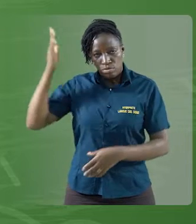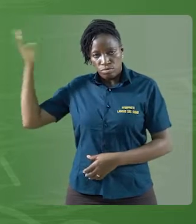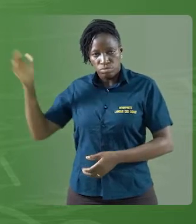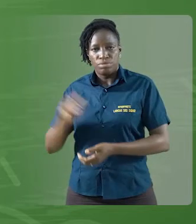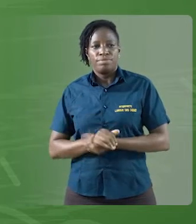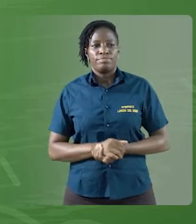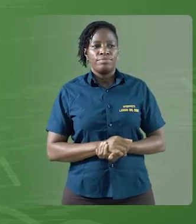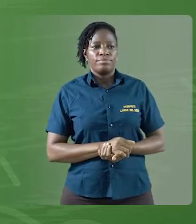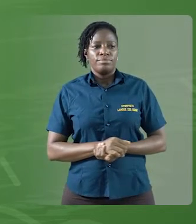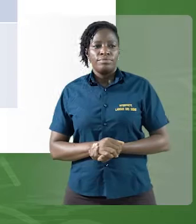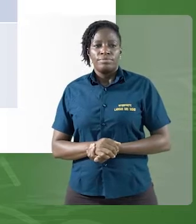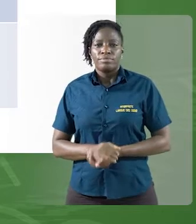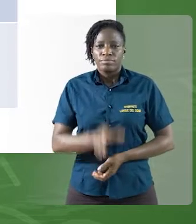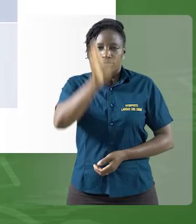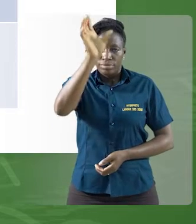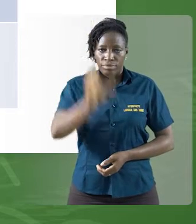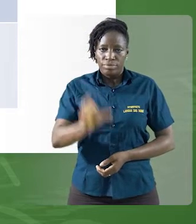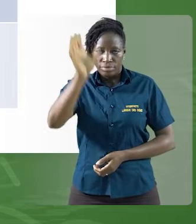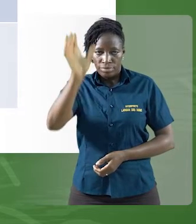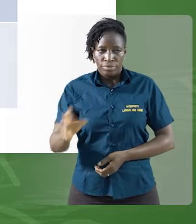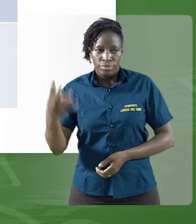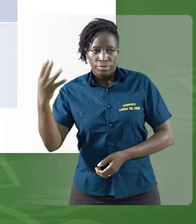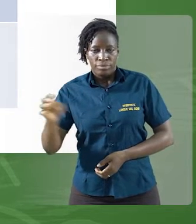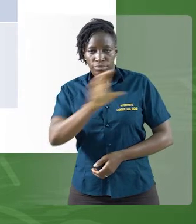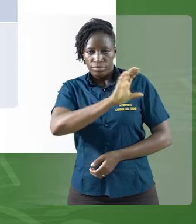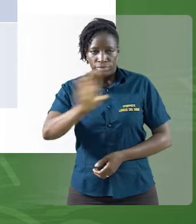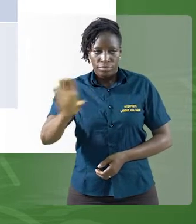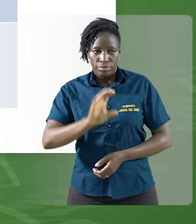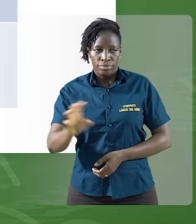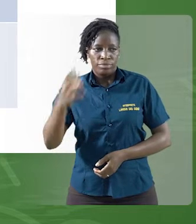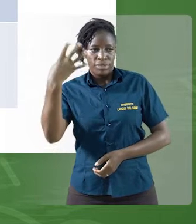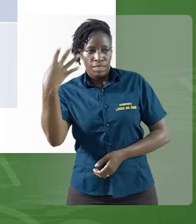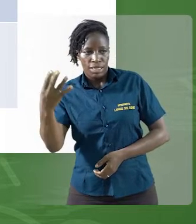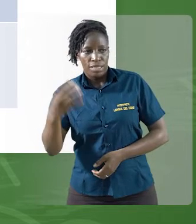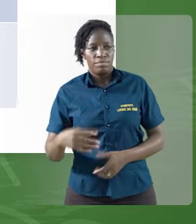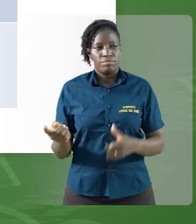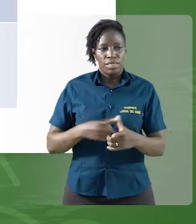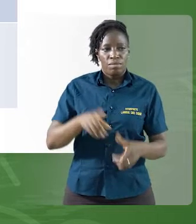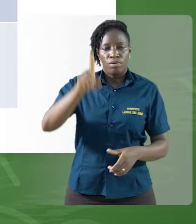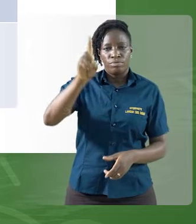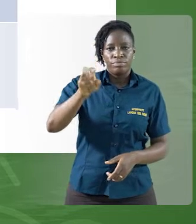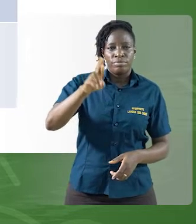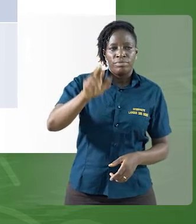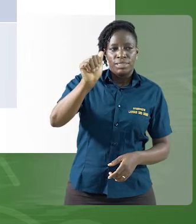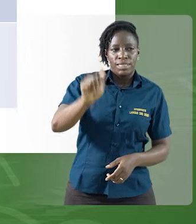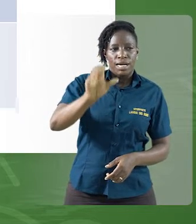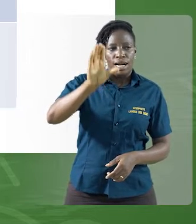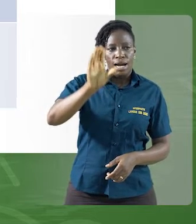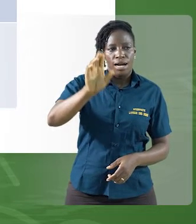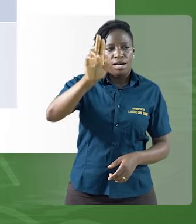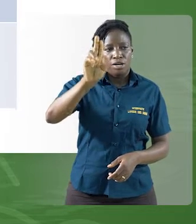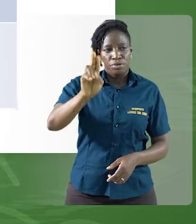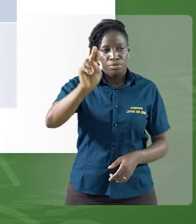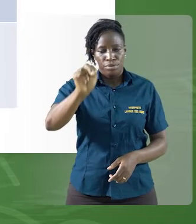tableau qui comporte 4 colonnes et 4 lignes. La